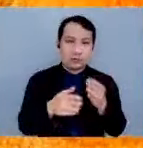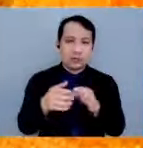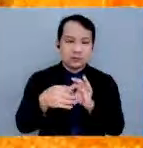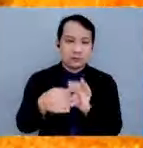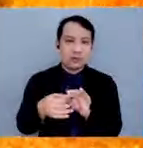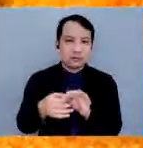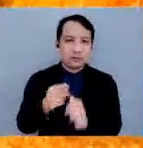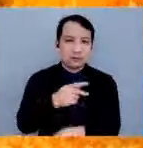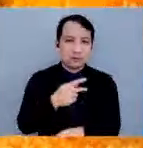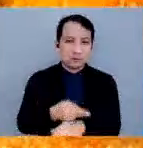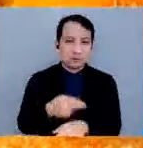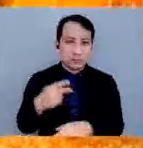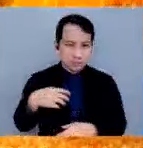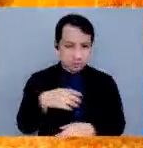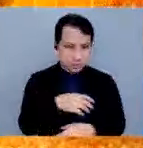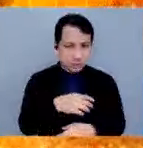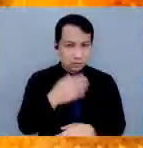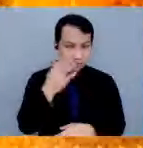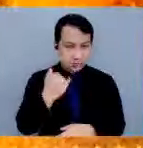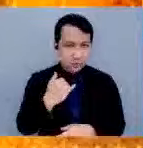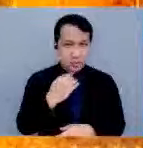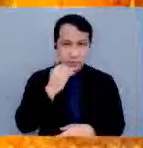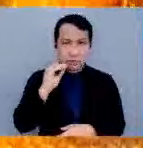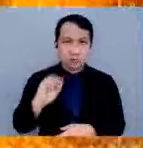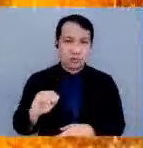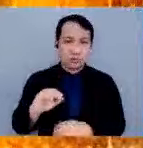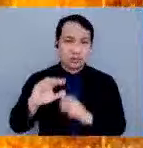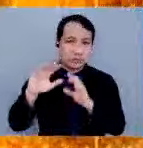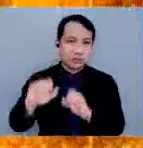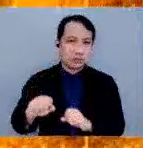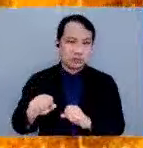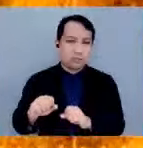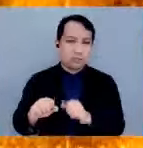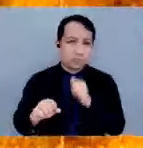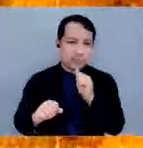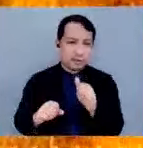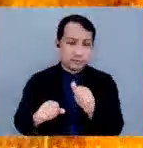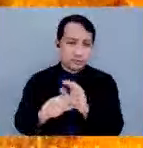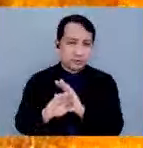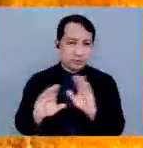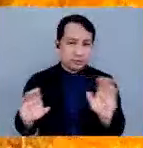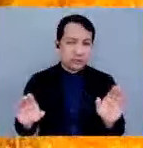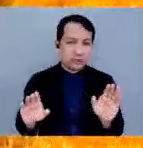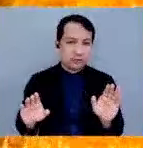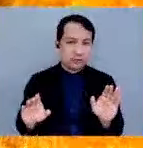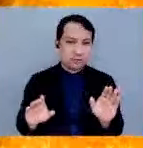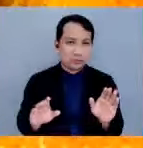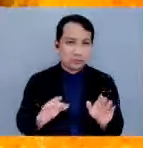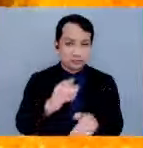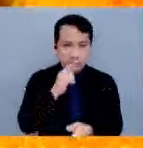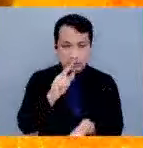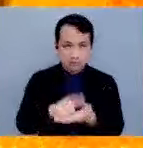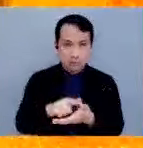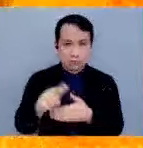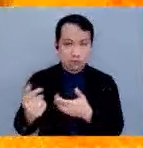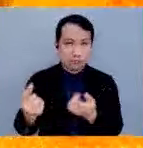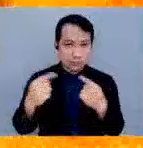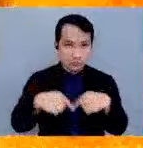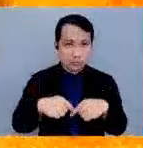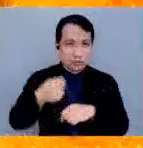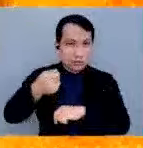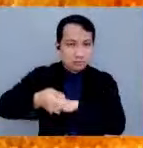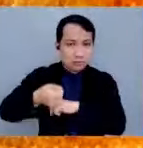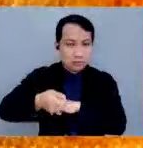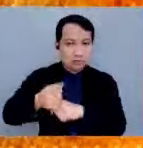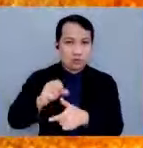ng Kongreso na mag-cite in contempt. Oras na sumuway ang testigo sa isang lehitimong subpoena na magpakita sa pagdinig ng Senado o ng